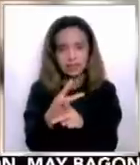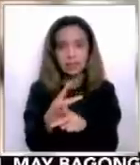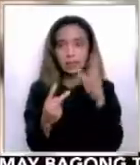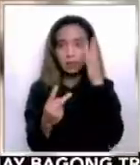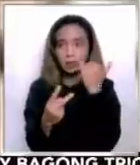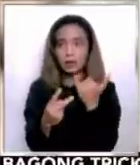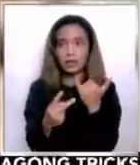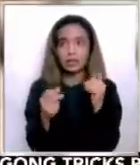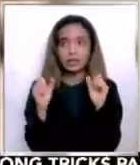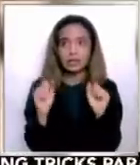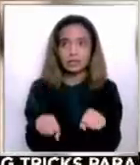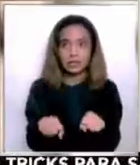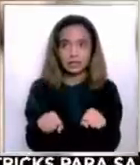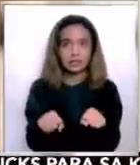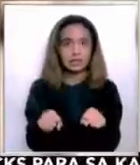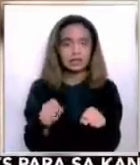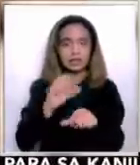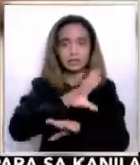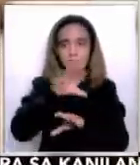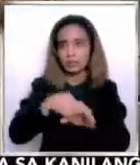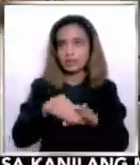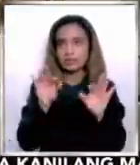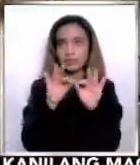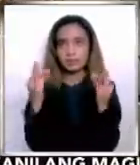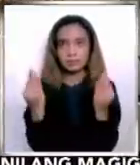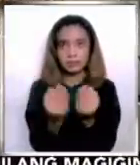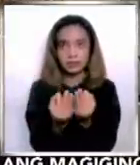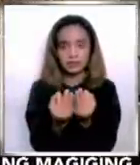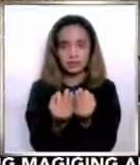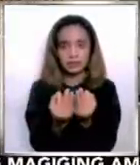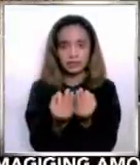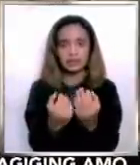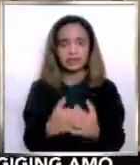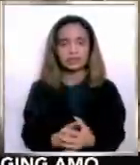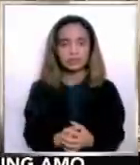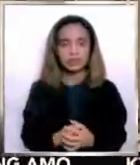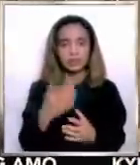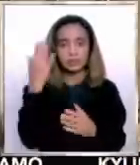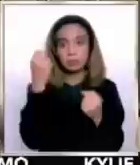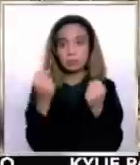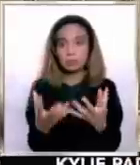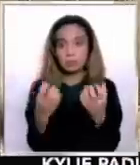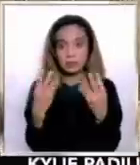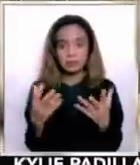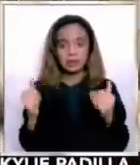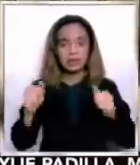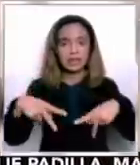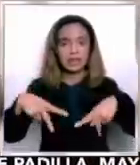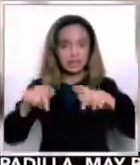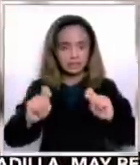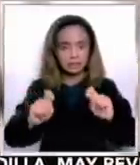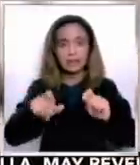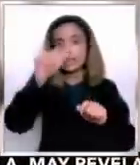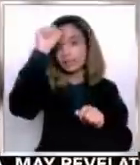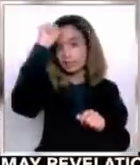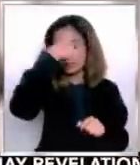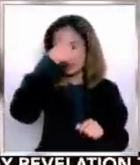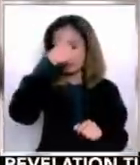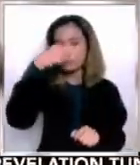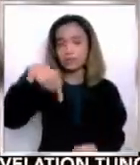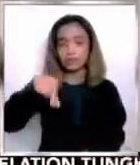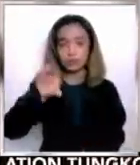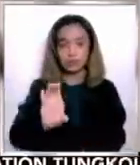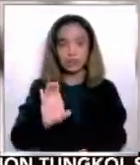parte na sila ng pamilya. Kung pusa naman ang gusto, marami rin for adoption. Paalala ng QCLGU, huwag